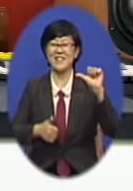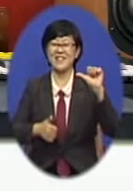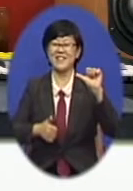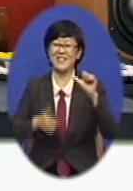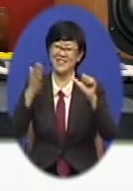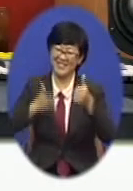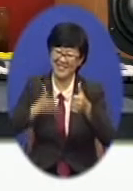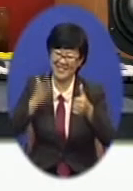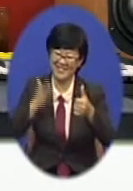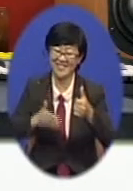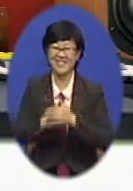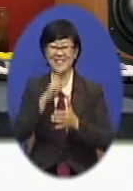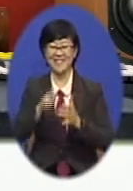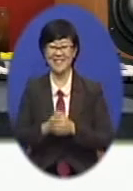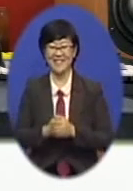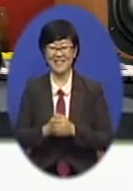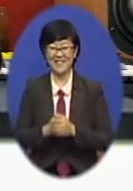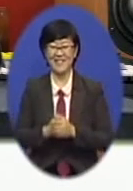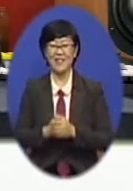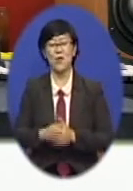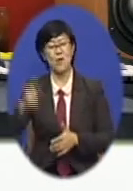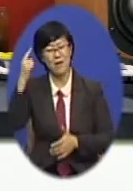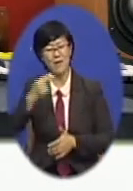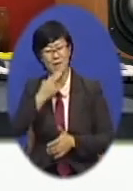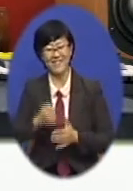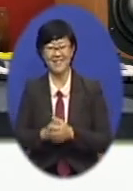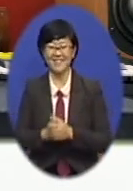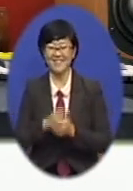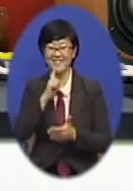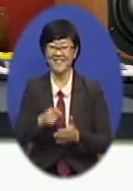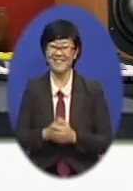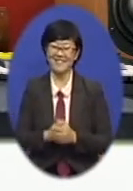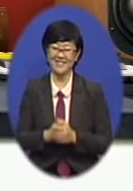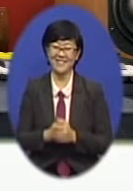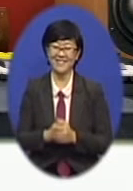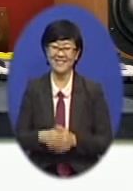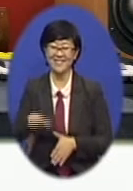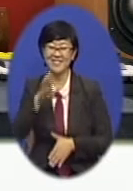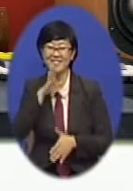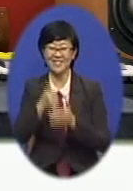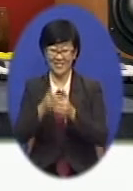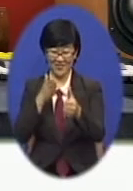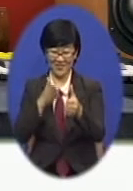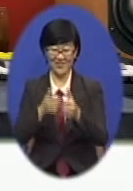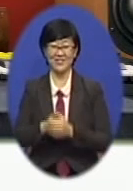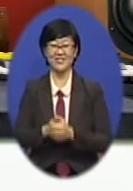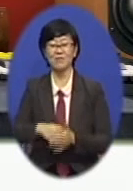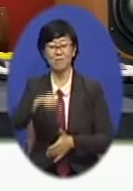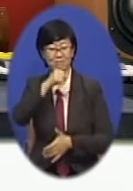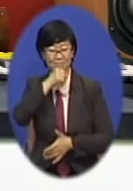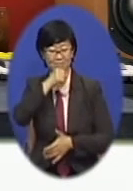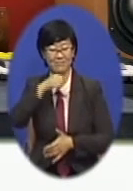부탁드릴게요. 왜 이런 분들이 없나 그랬어요. 네. 아, 네. 과연 우리 부탁한 그 네.